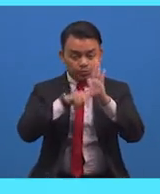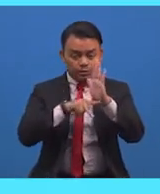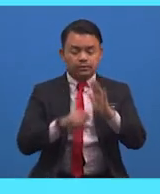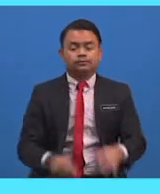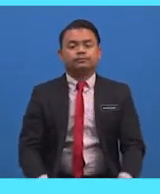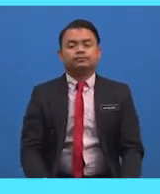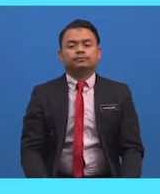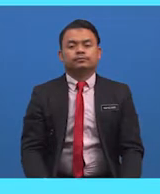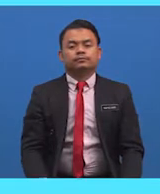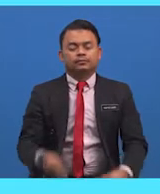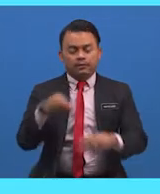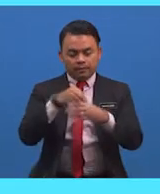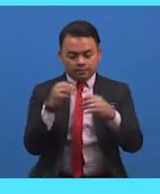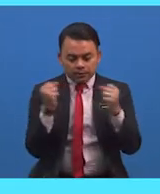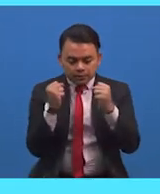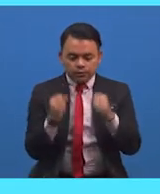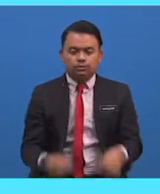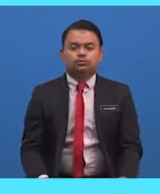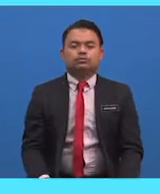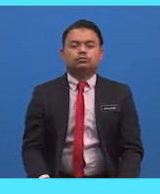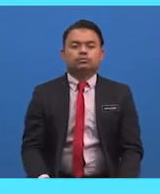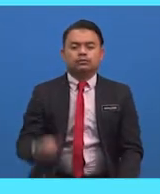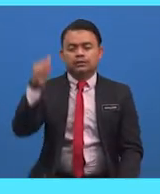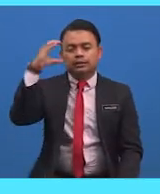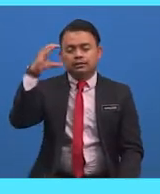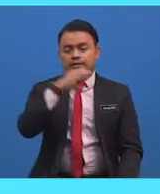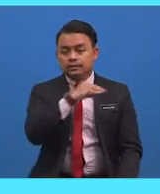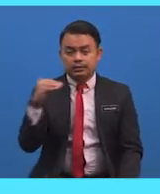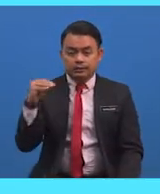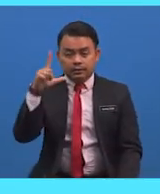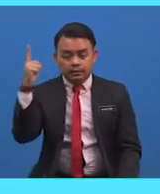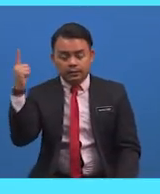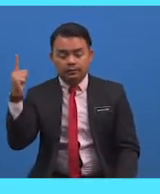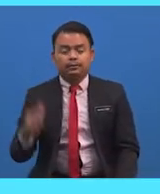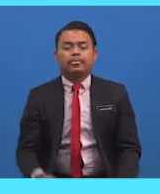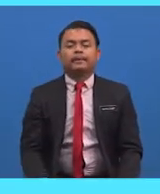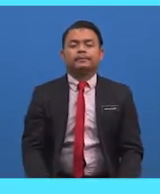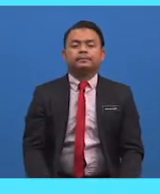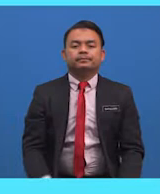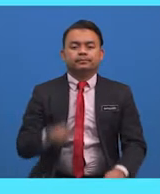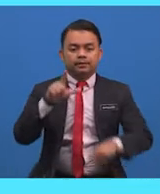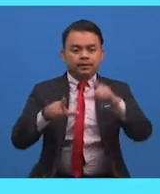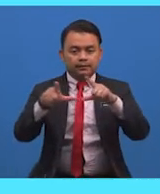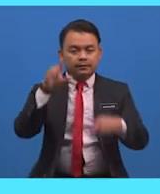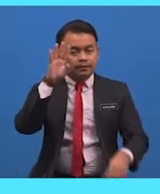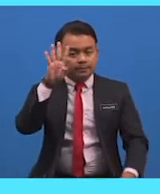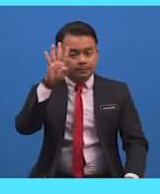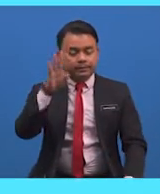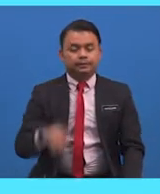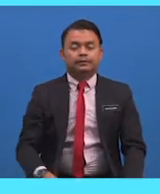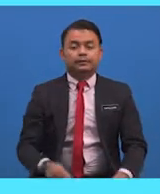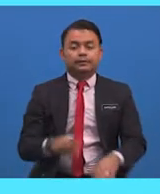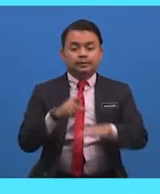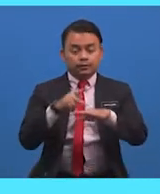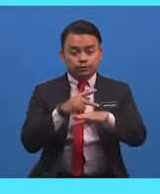peti sejuk, alat penyaman udara dan aerosol. Langkah yang keempat ialah menggunakan